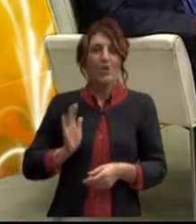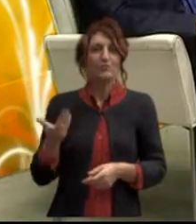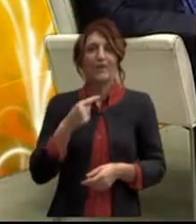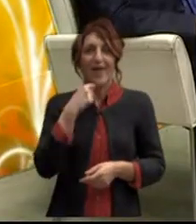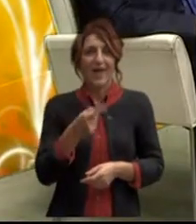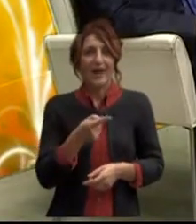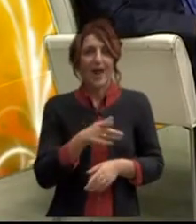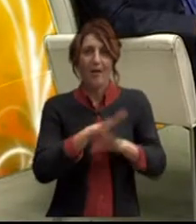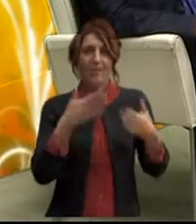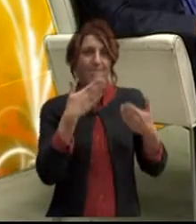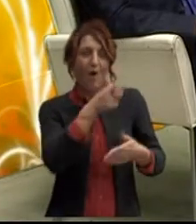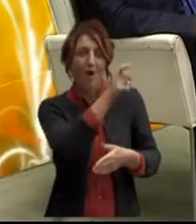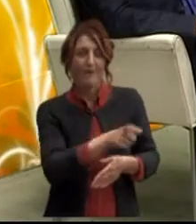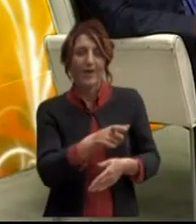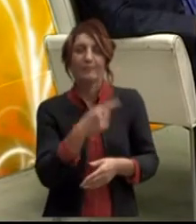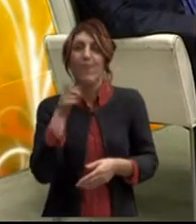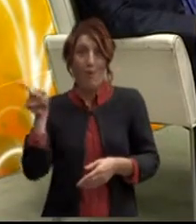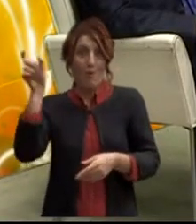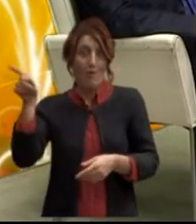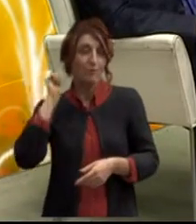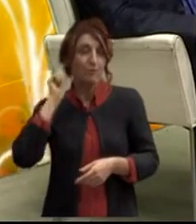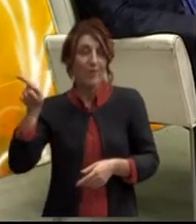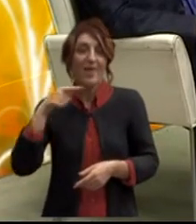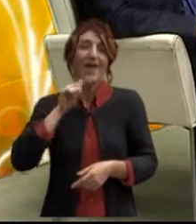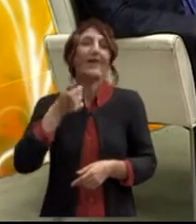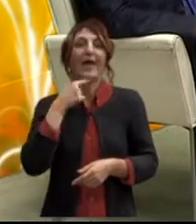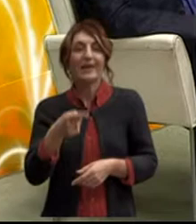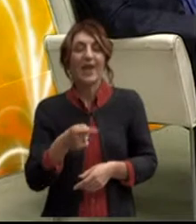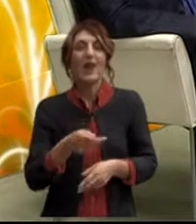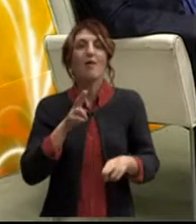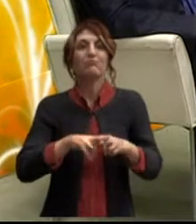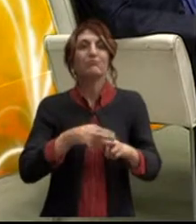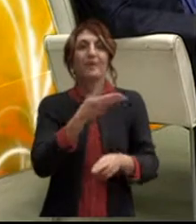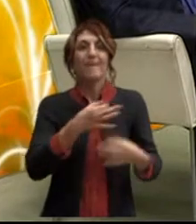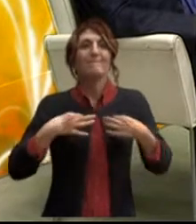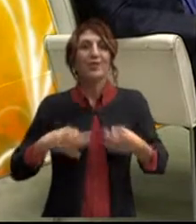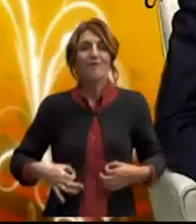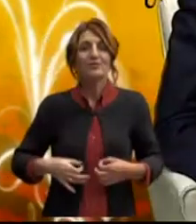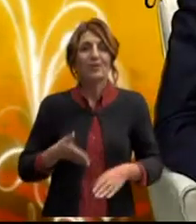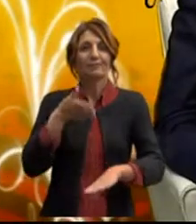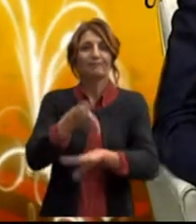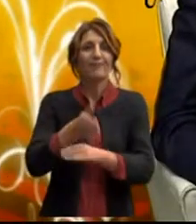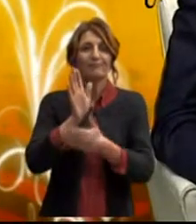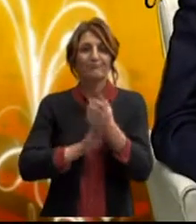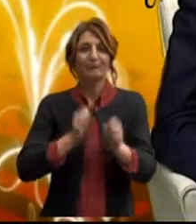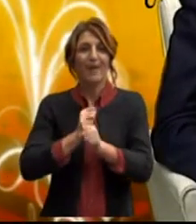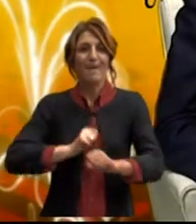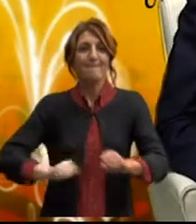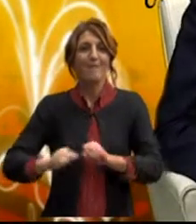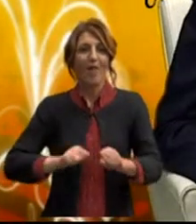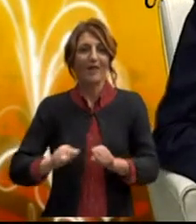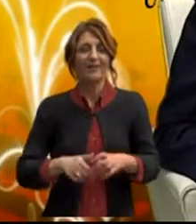sam čula da profesor Jakovljević će ući u politiku. A ne, ja se politikom bavim